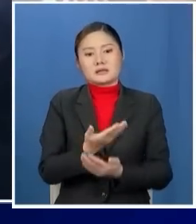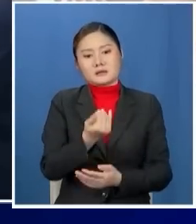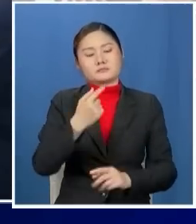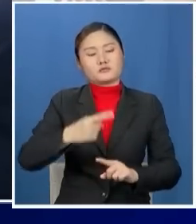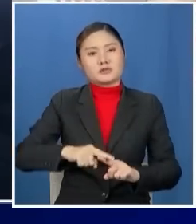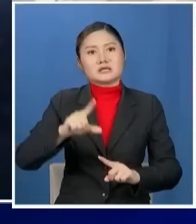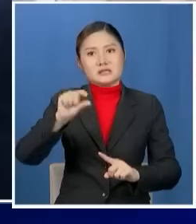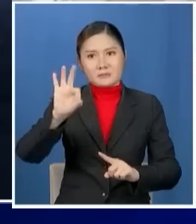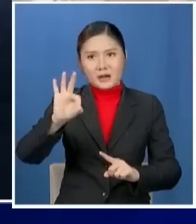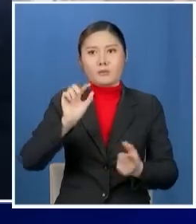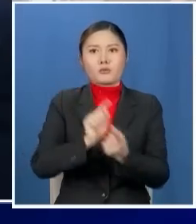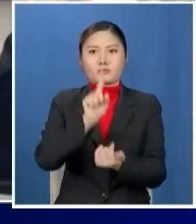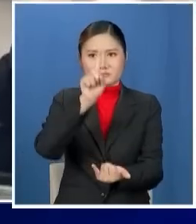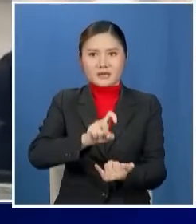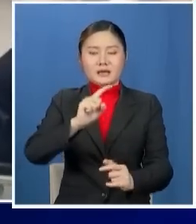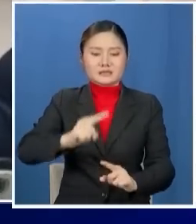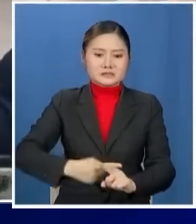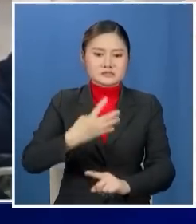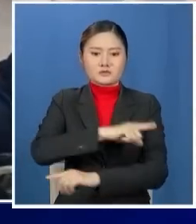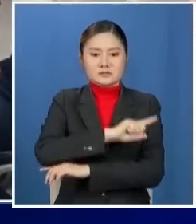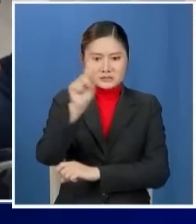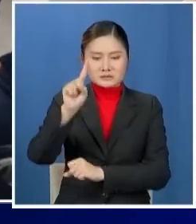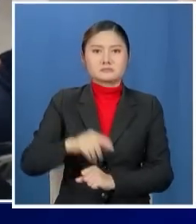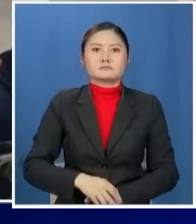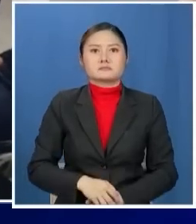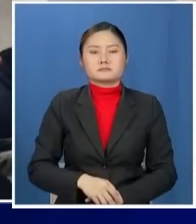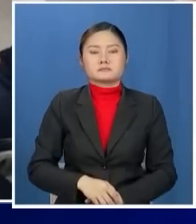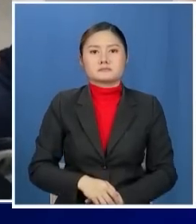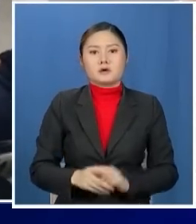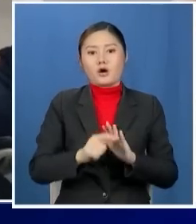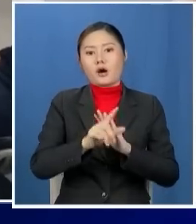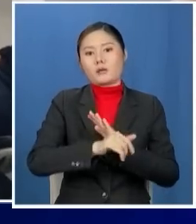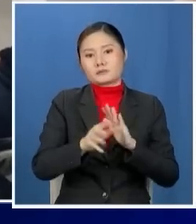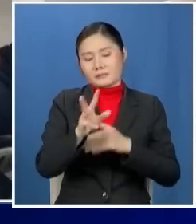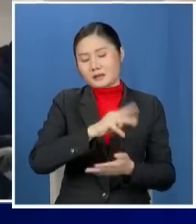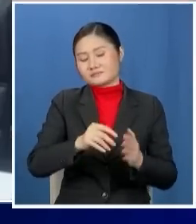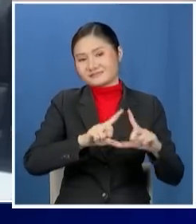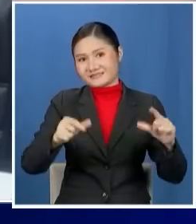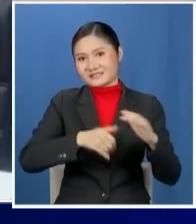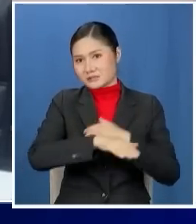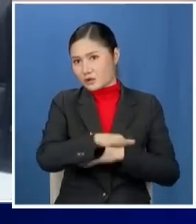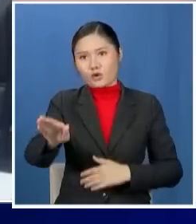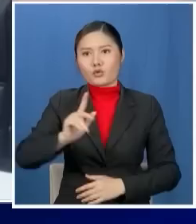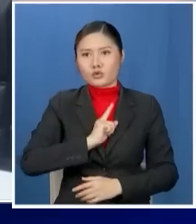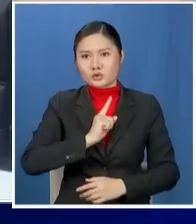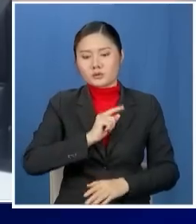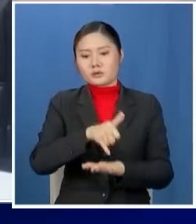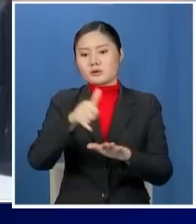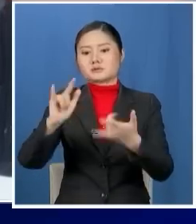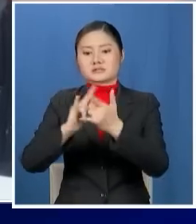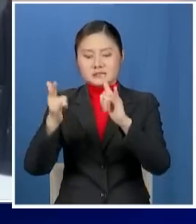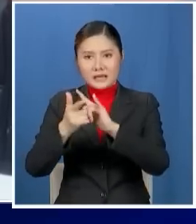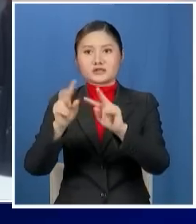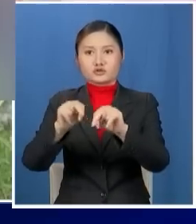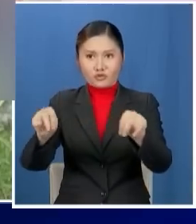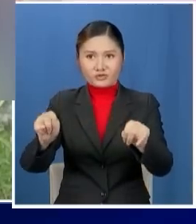29มีนาคมและพบเป็นศพ1เมษายนเธอเดินทางออกจากมหาวิทยาลัยด้วยรถแท็กซี่ไปคนเดียวแล้วก็ไปลงที่เซ็นทรัลเว